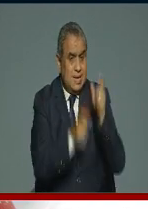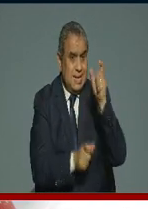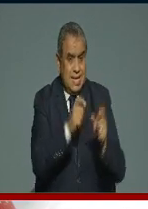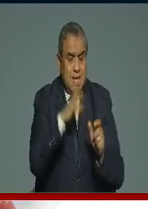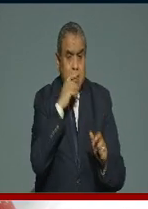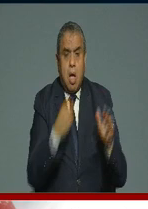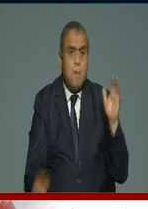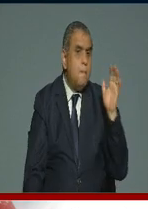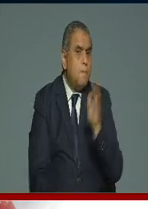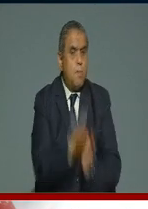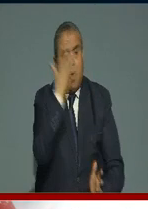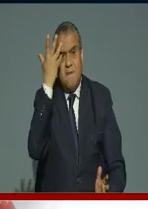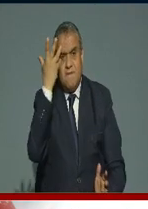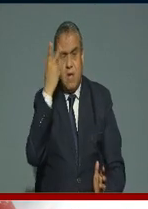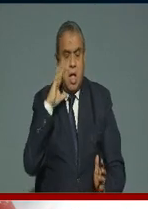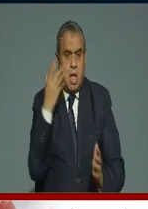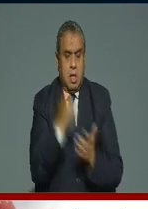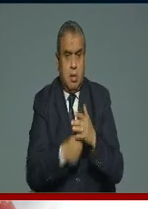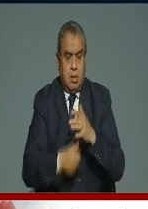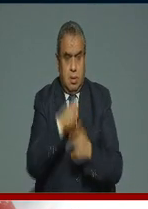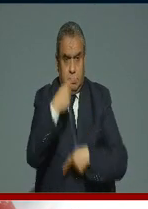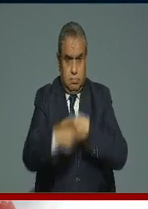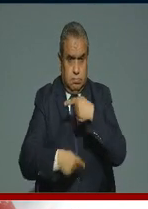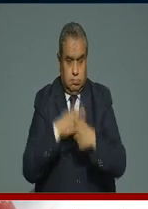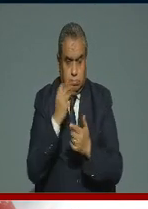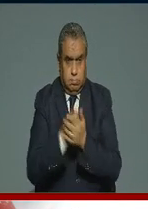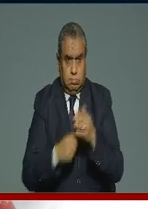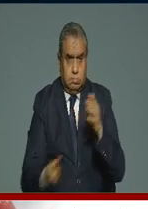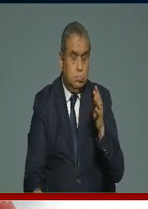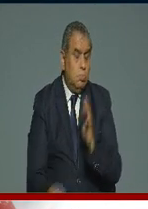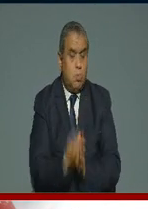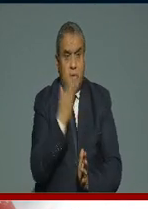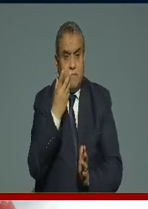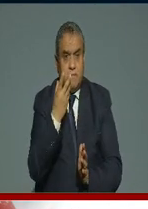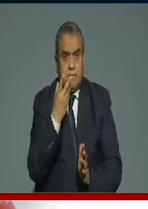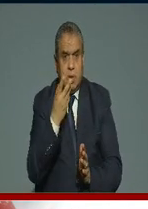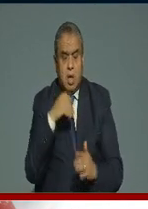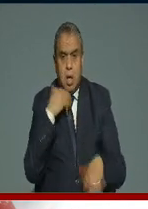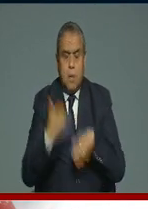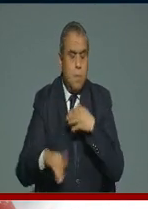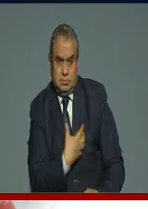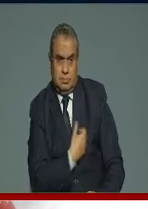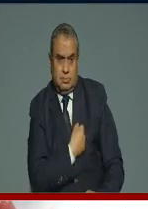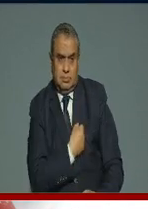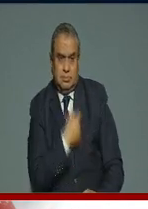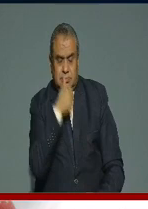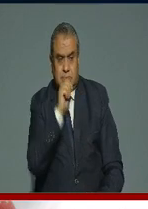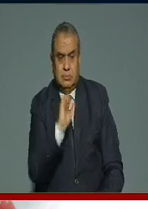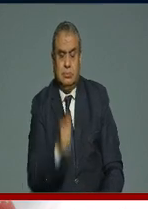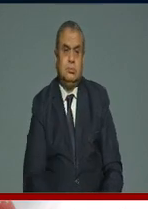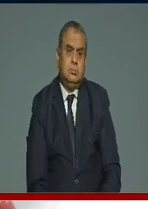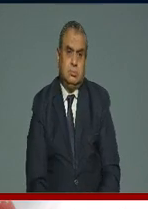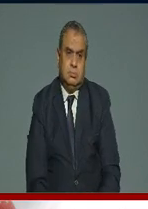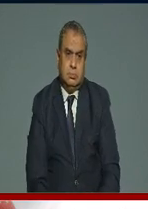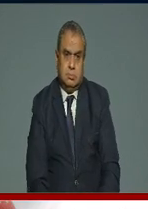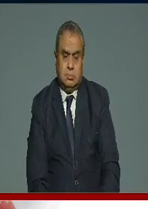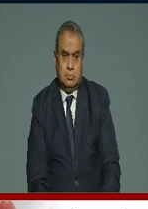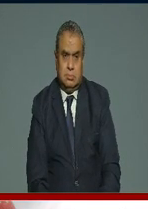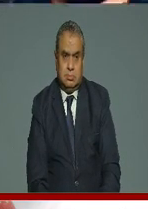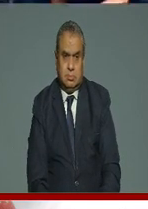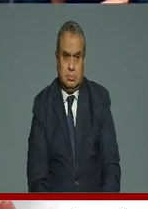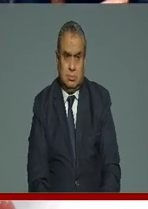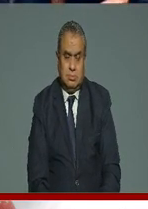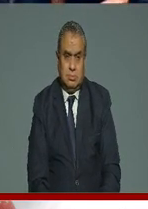وليلة بيبتقوا إن هم يلاقوا نفسهم قادرون باختلاف. اللي وفقكم إن شاء الله.